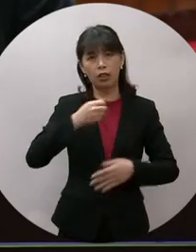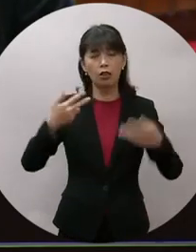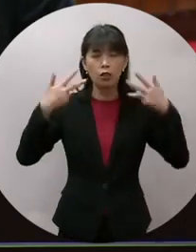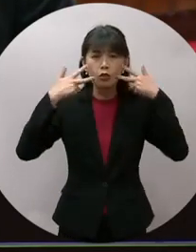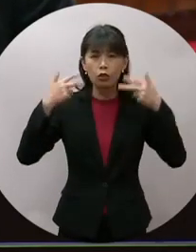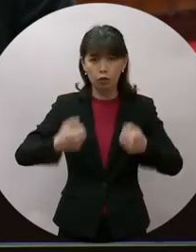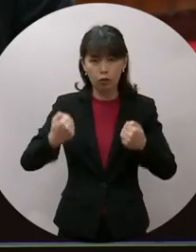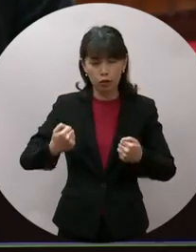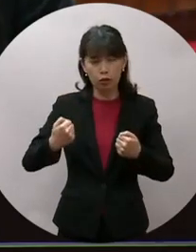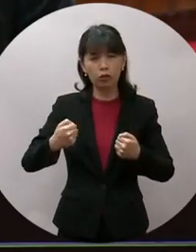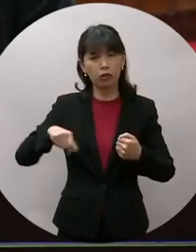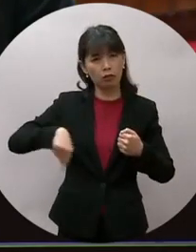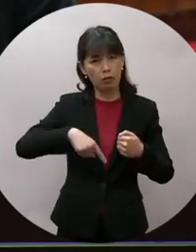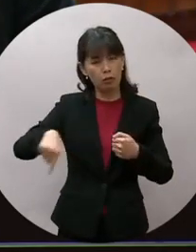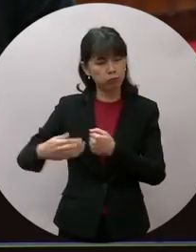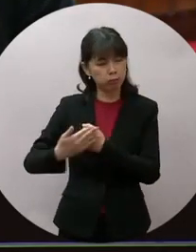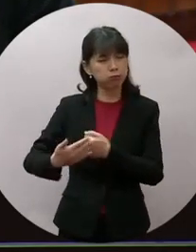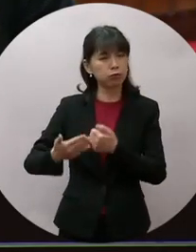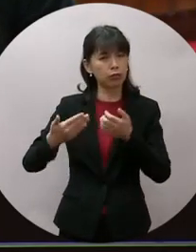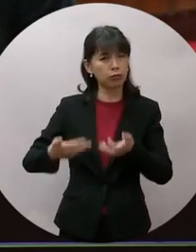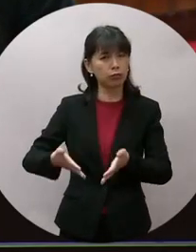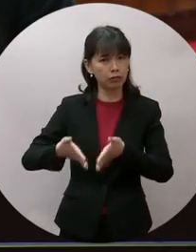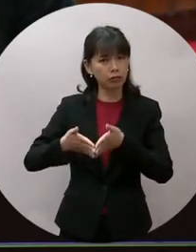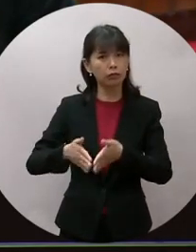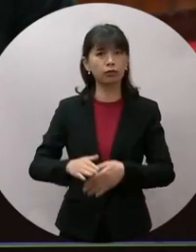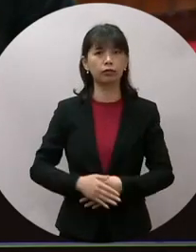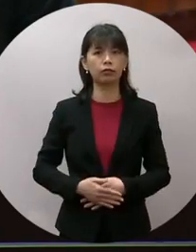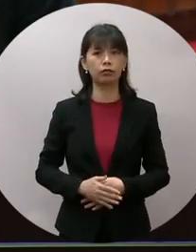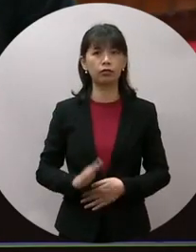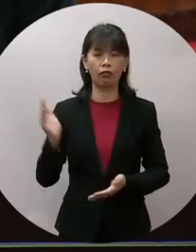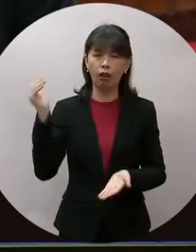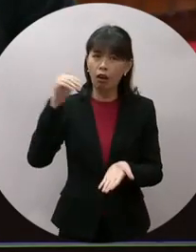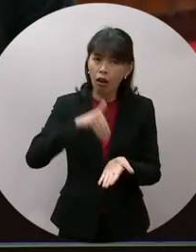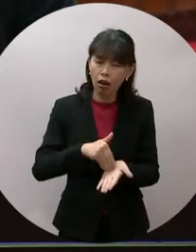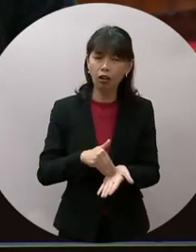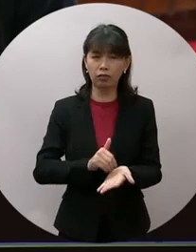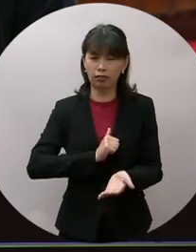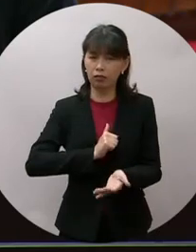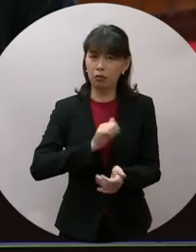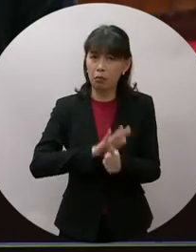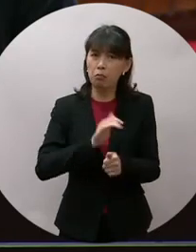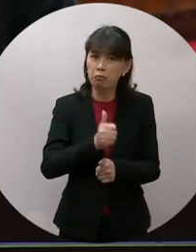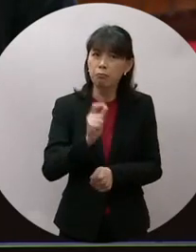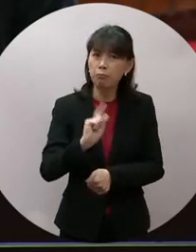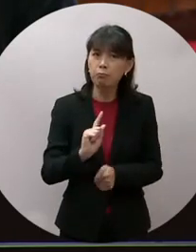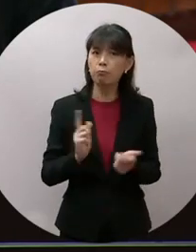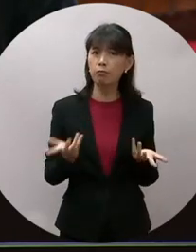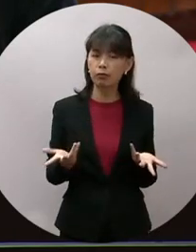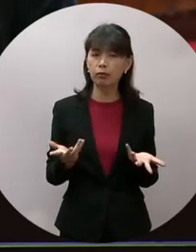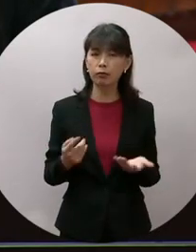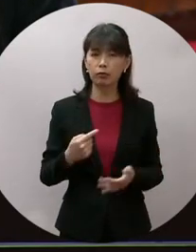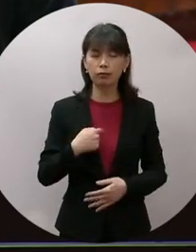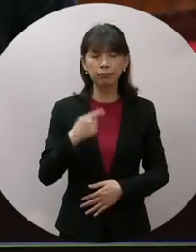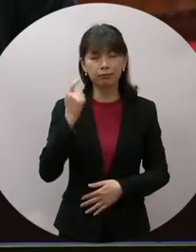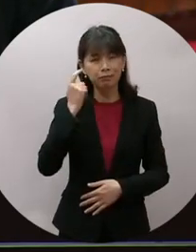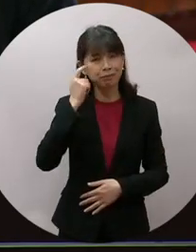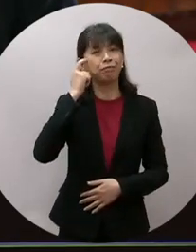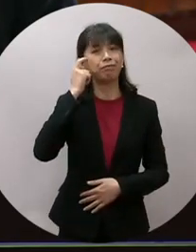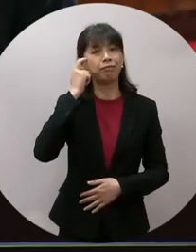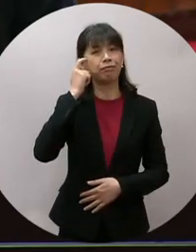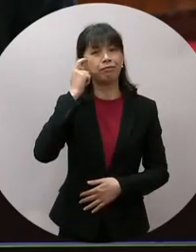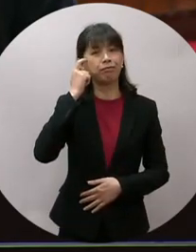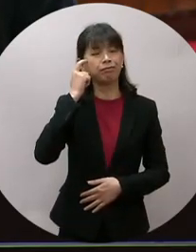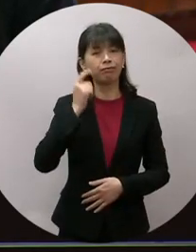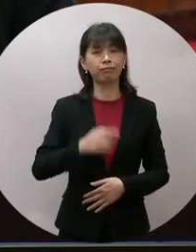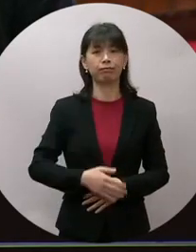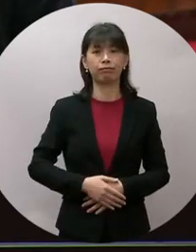体性是很重要的。可是到底该怎么做？我看到、我想到的就是我们这一